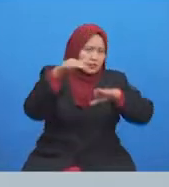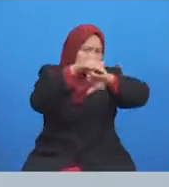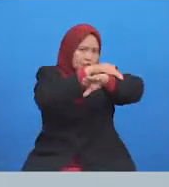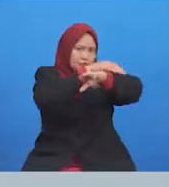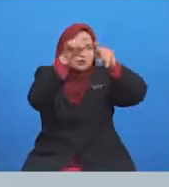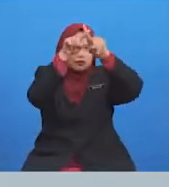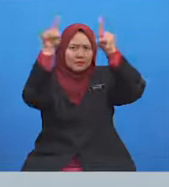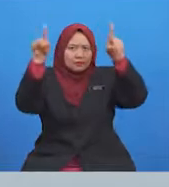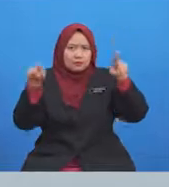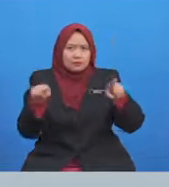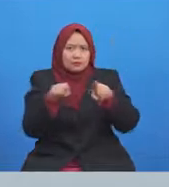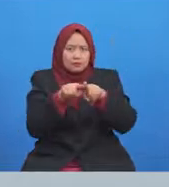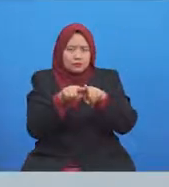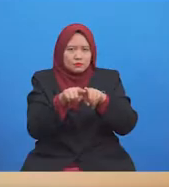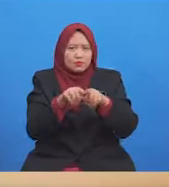4 kitaran?